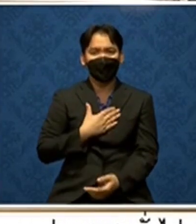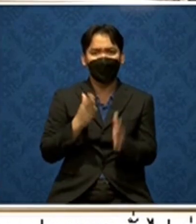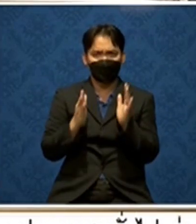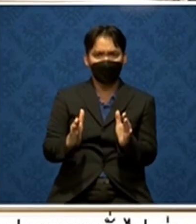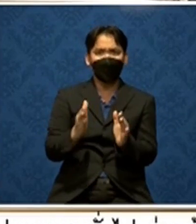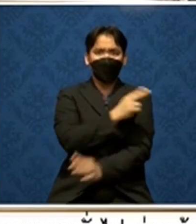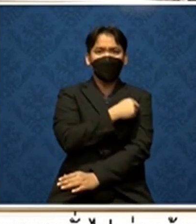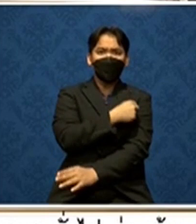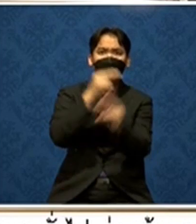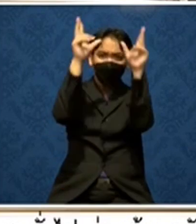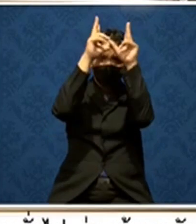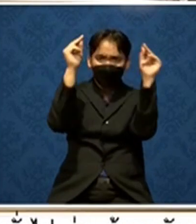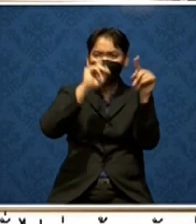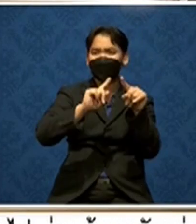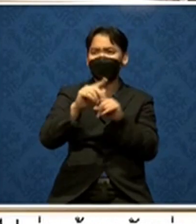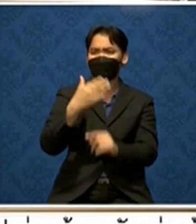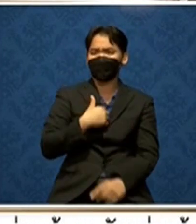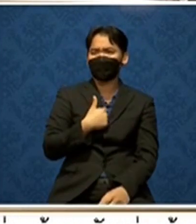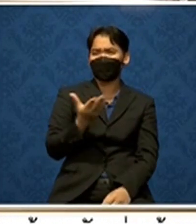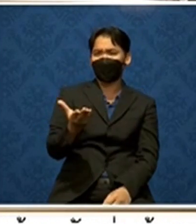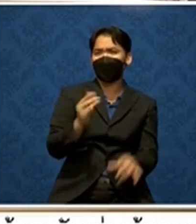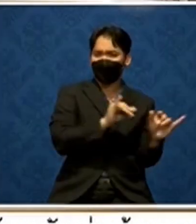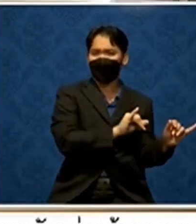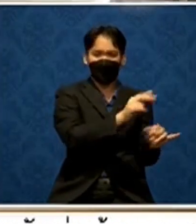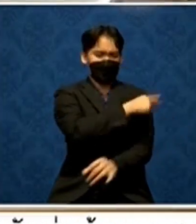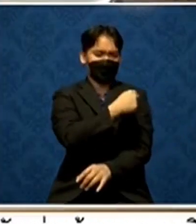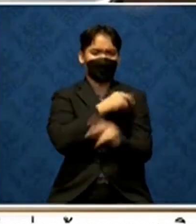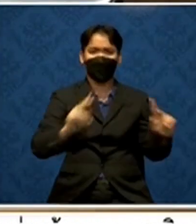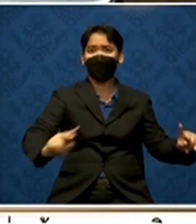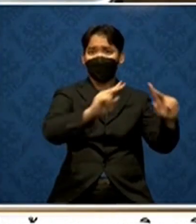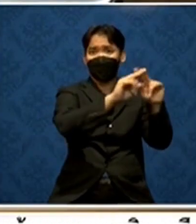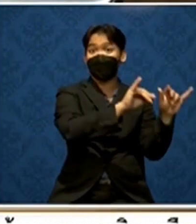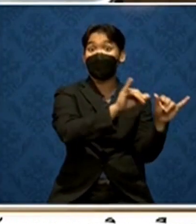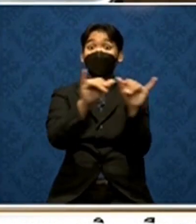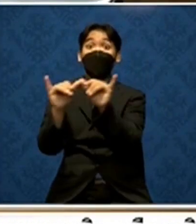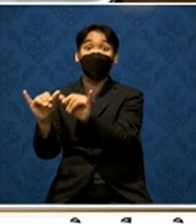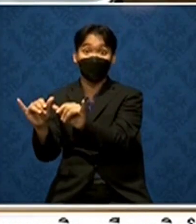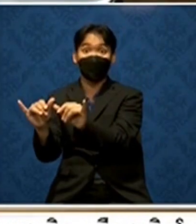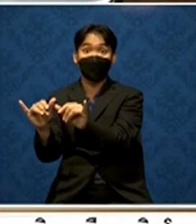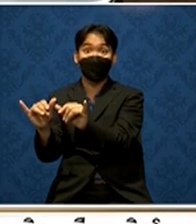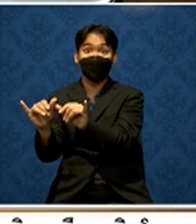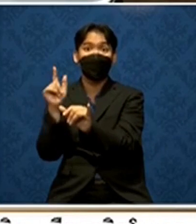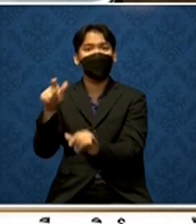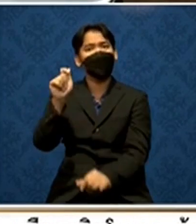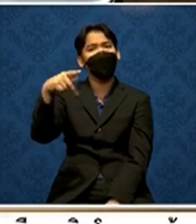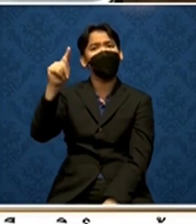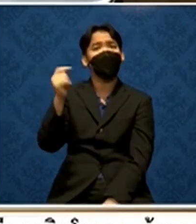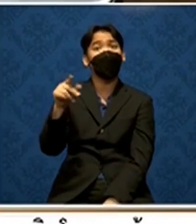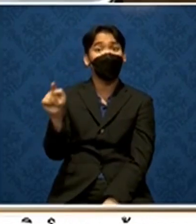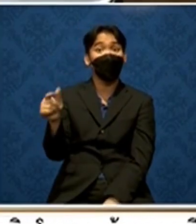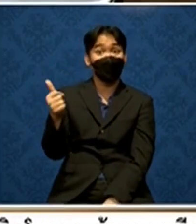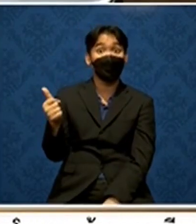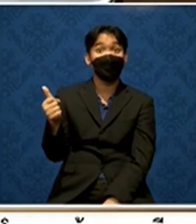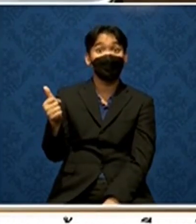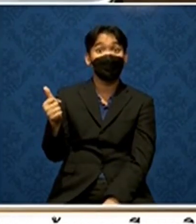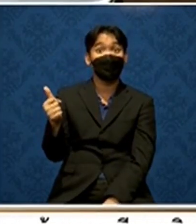ไปทำงานกับสังกัดใหม่คืออบจ.เปลี่ยนจากกระทรวงสาธารณสุขแต่เขายังคงเป็นบุคลากรภาครัฐเหมือนเดิมแล้ว